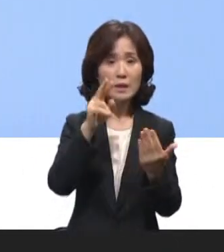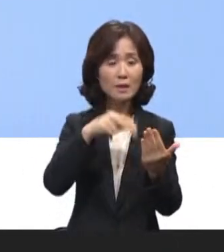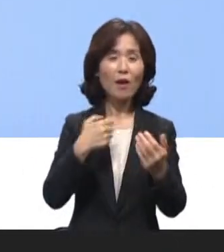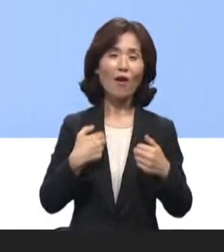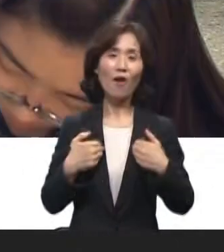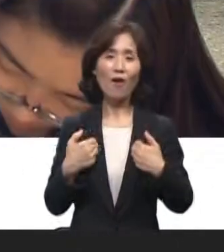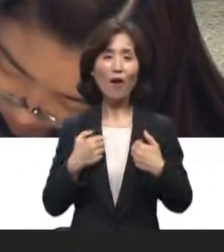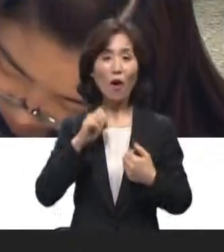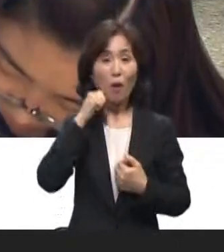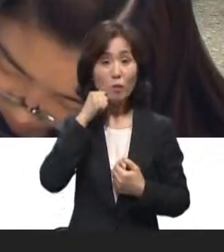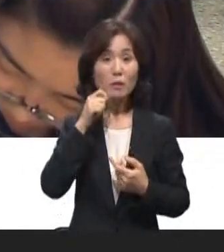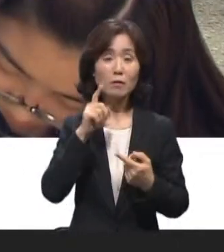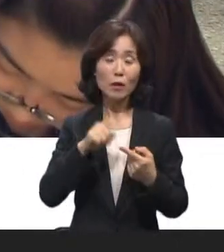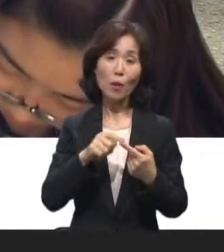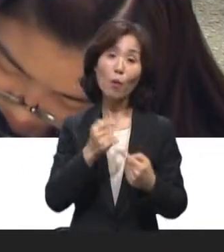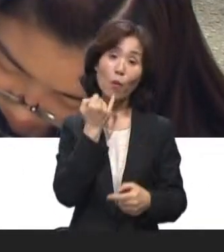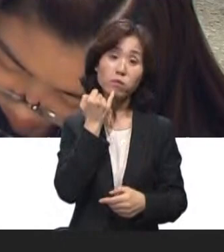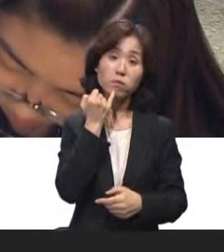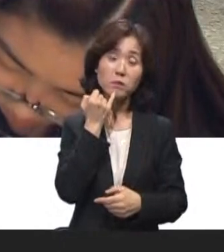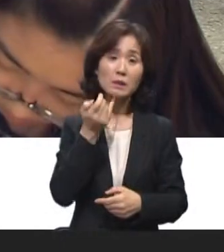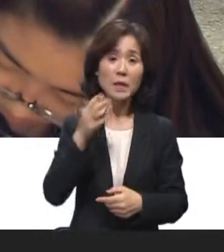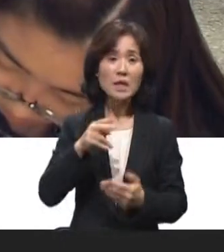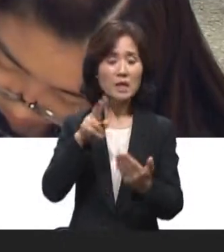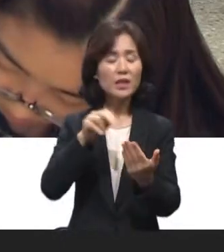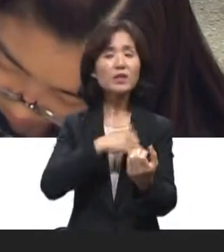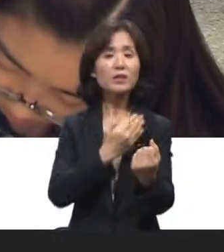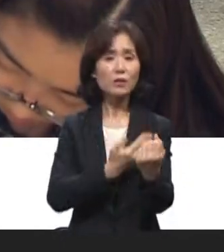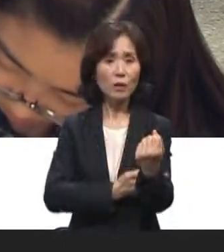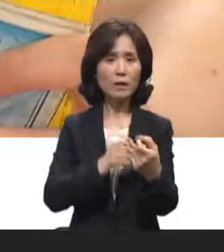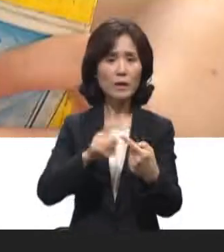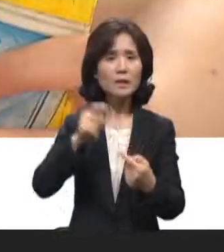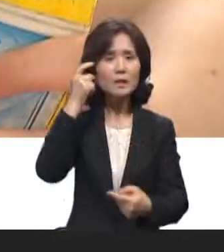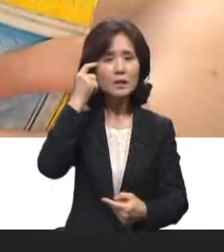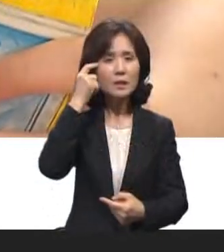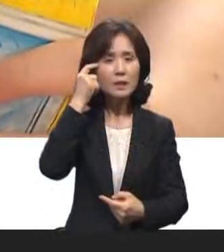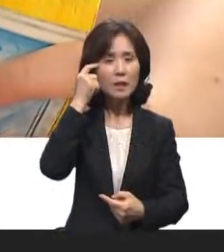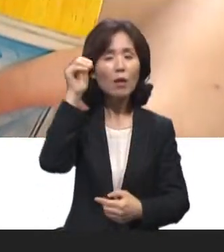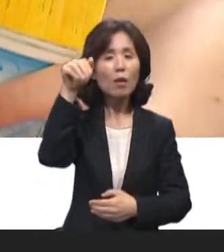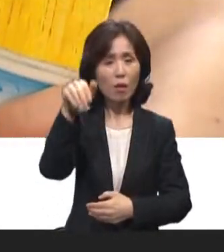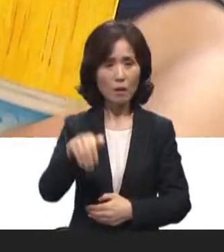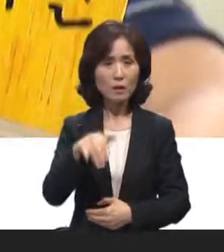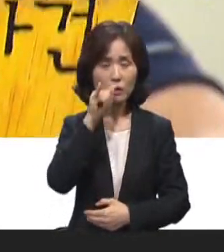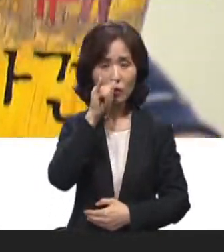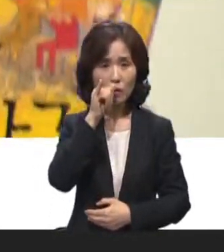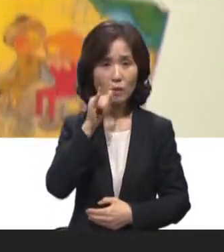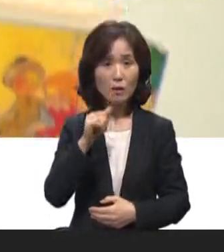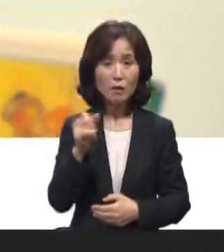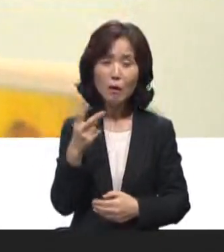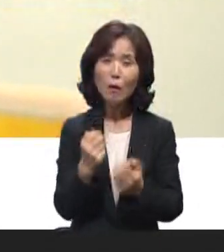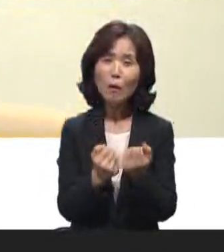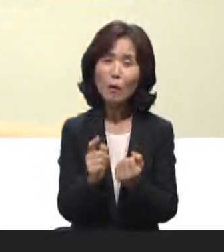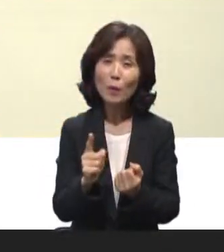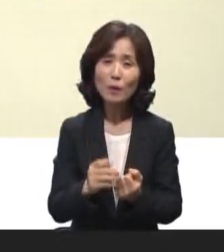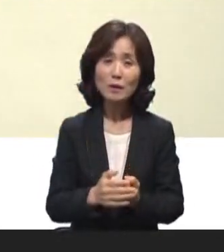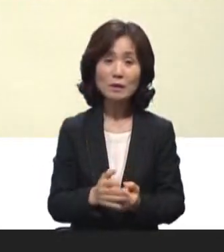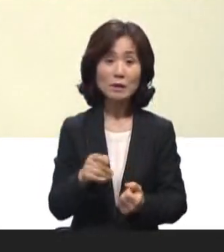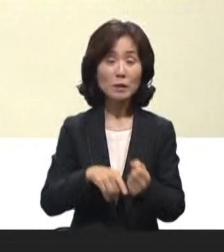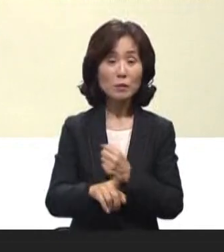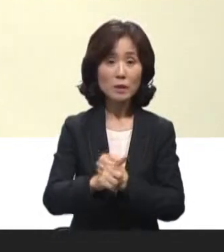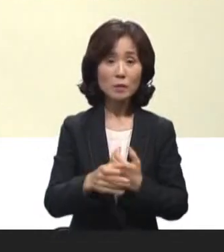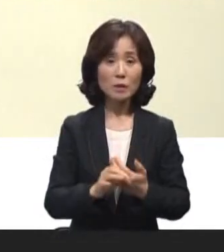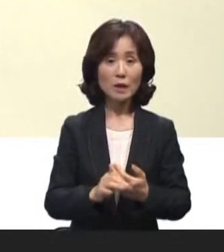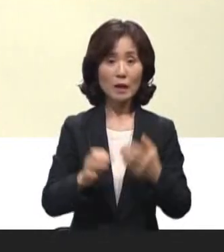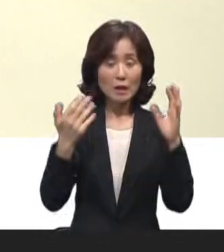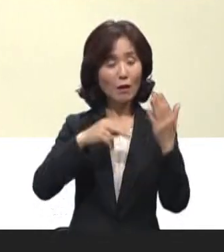즐거움 이나 어려움에 대한 것은 괜찮은데 읽기 능력에 대한 인지는 좀 떨어져 있다는 거죠 그러니까 날 좀 했어요 이게 어떤 의미냐 는